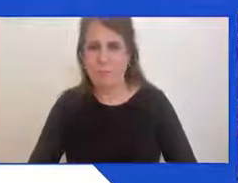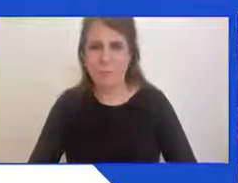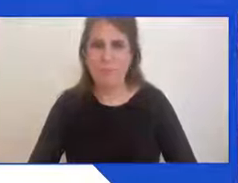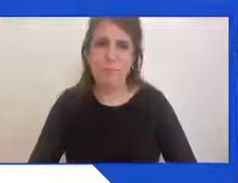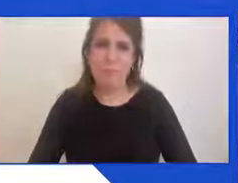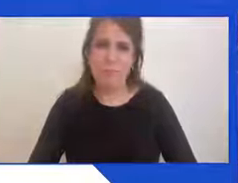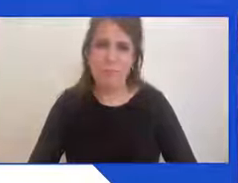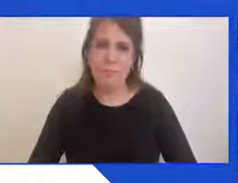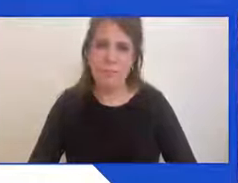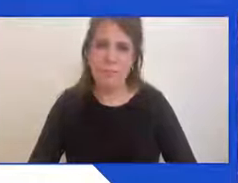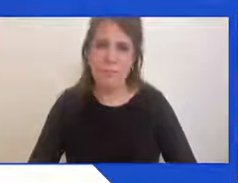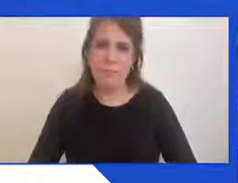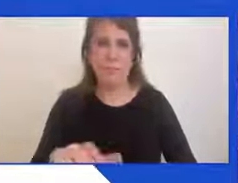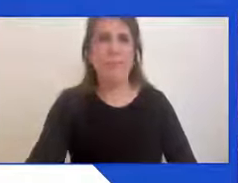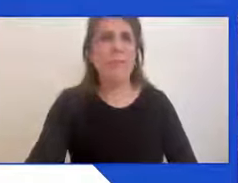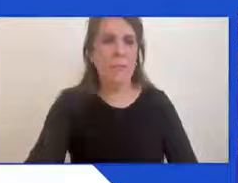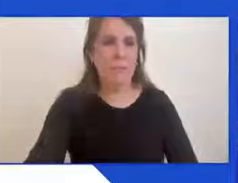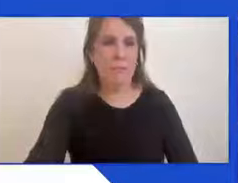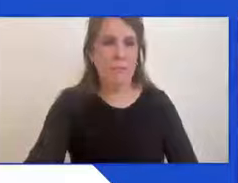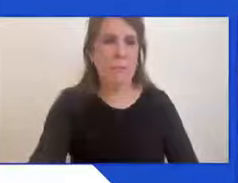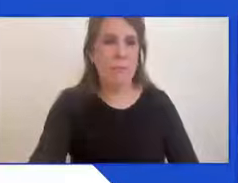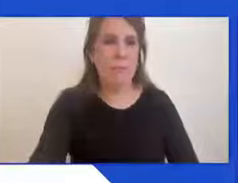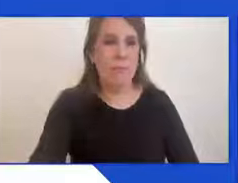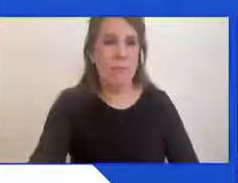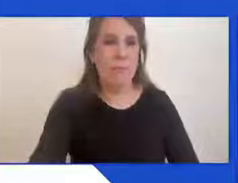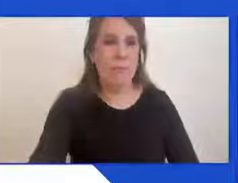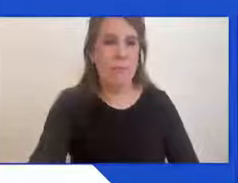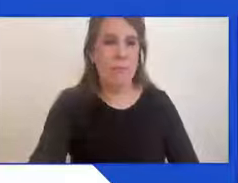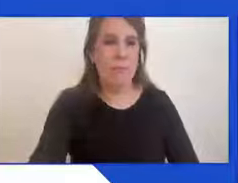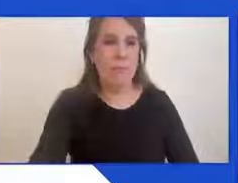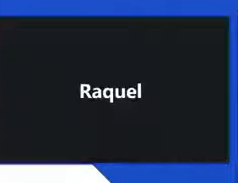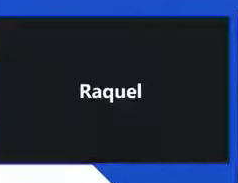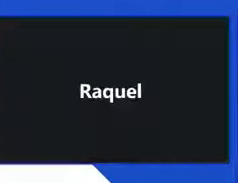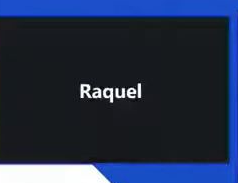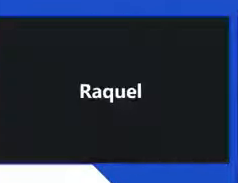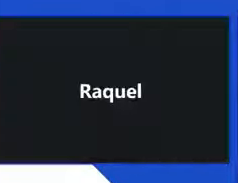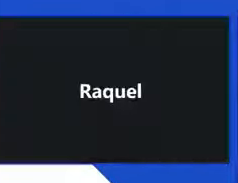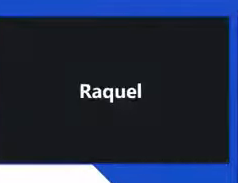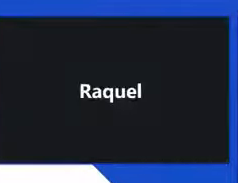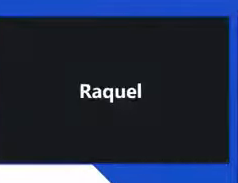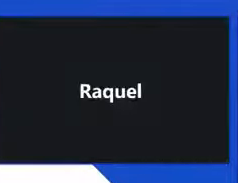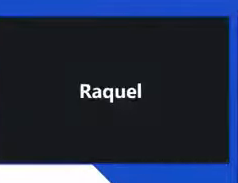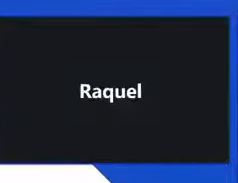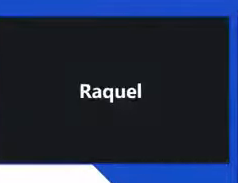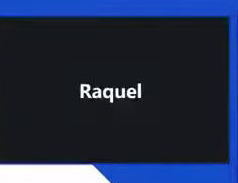אין אוויר בשמיים איך אפשר לנשום הכל תקוע